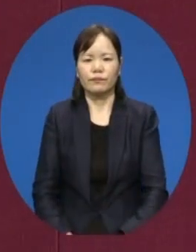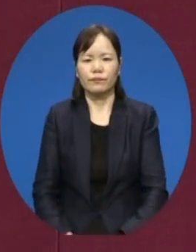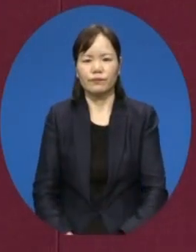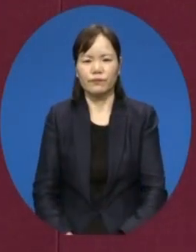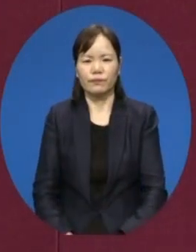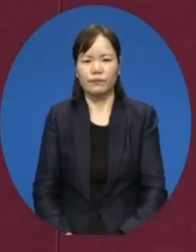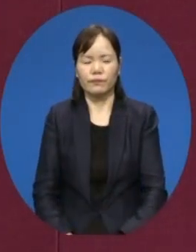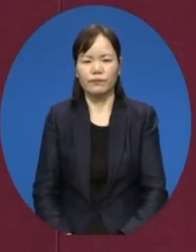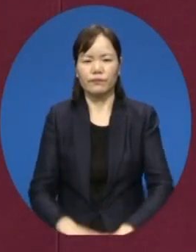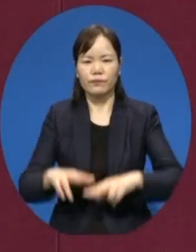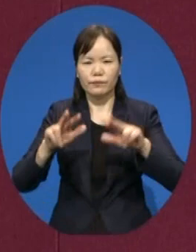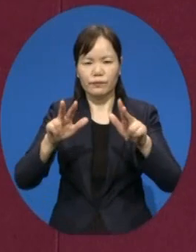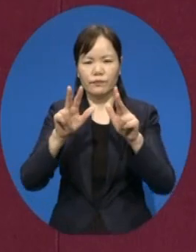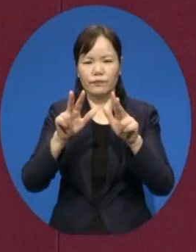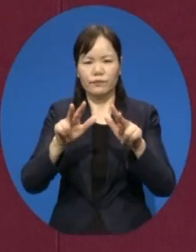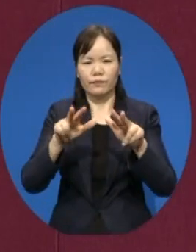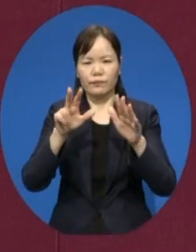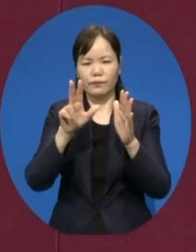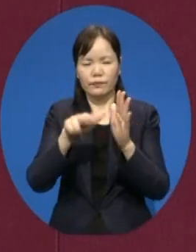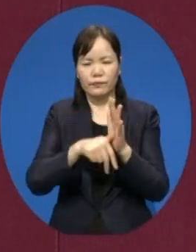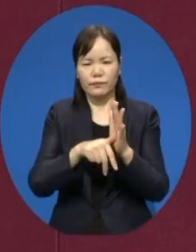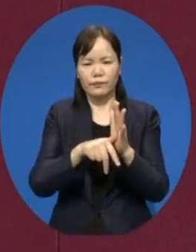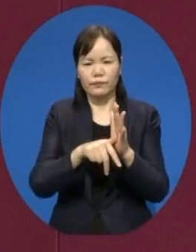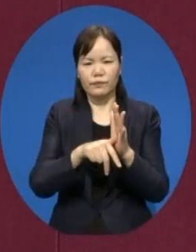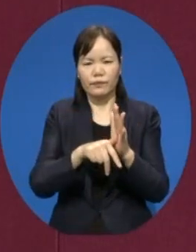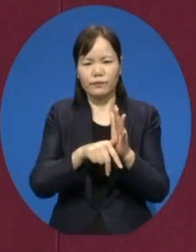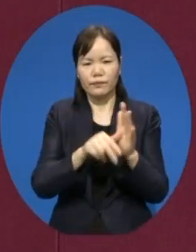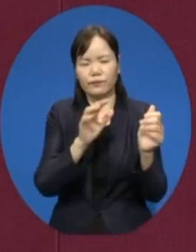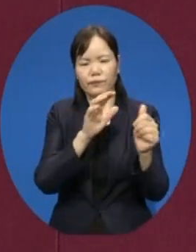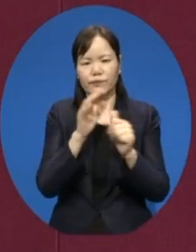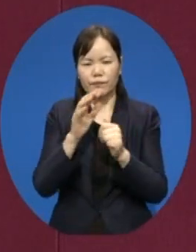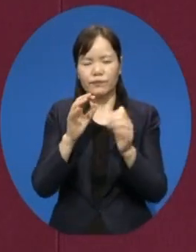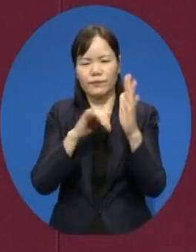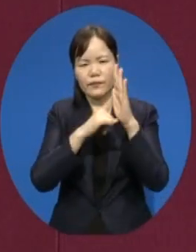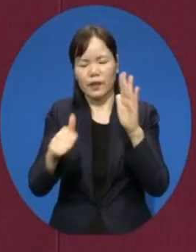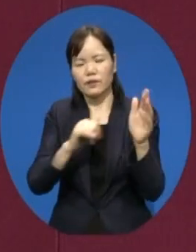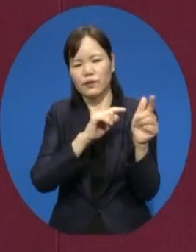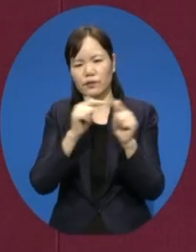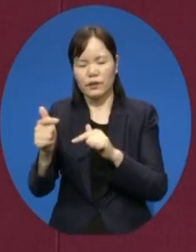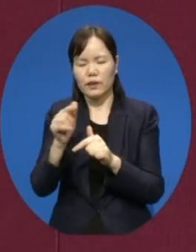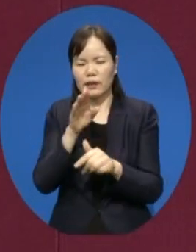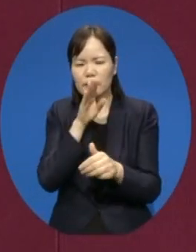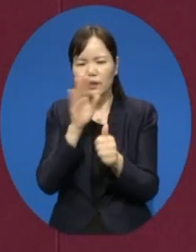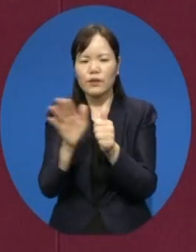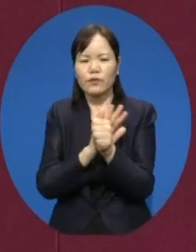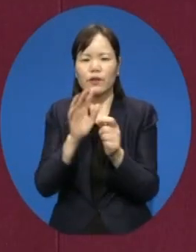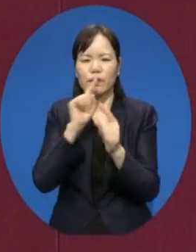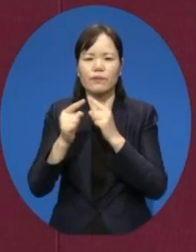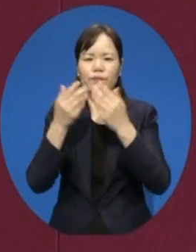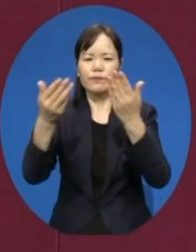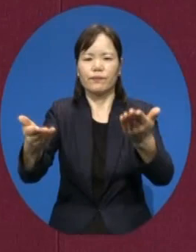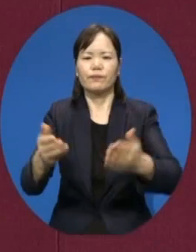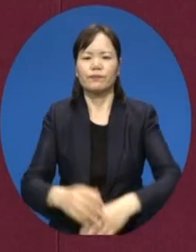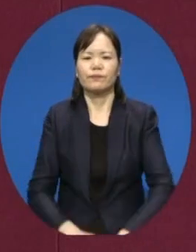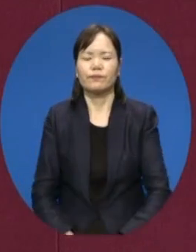이 자리를 빌려 유족들에게 진심으로 위로의 말씀을 드립니다.